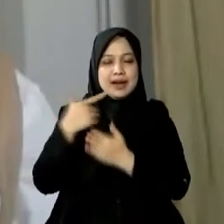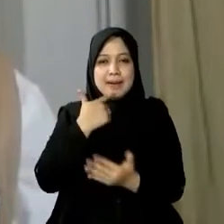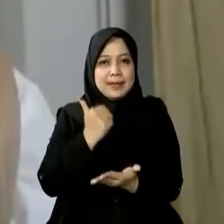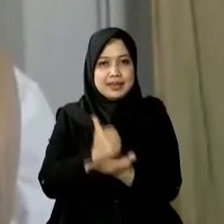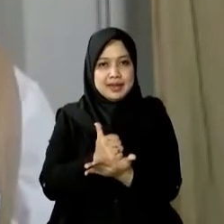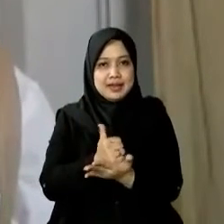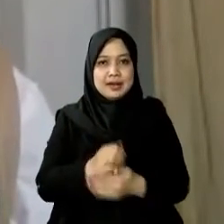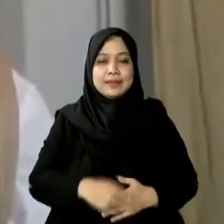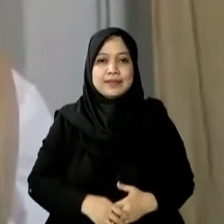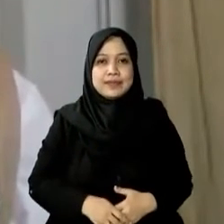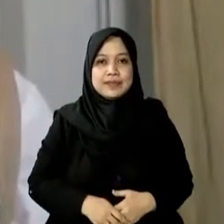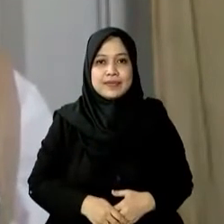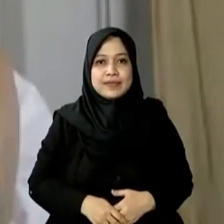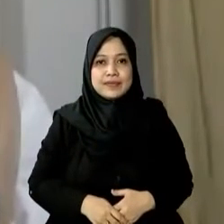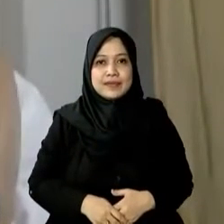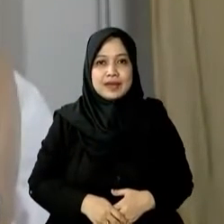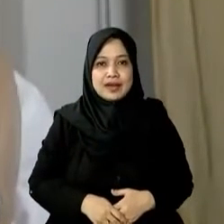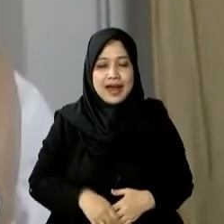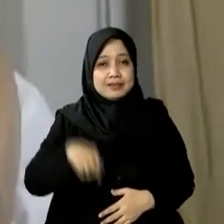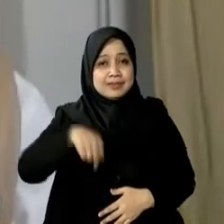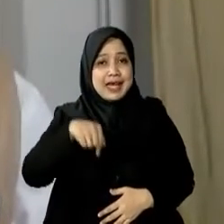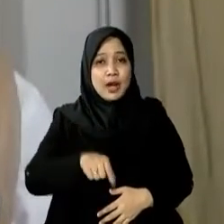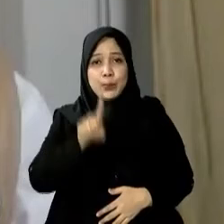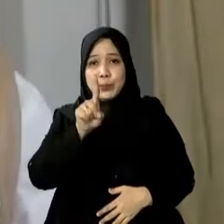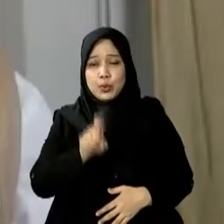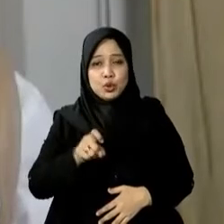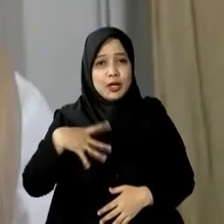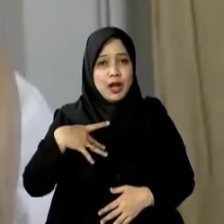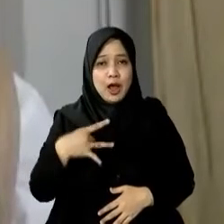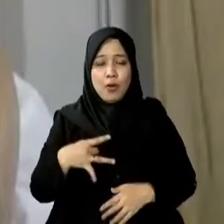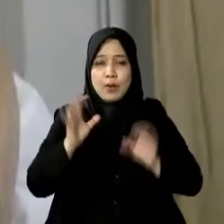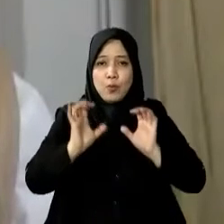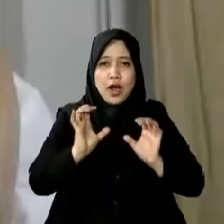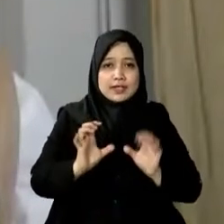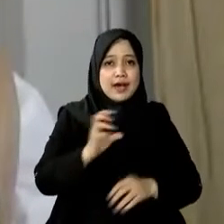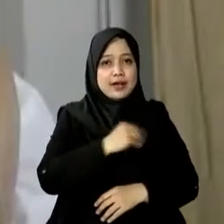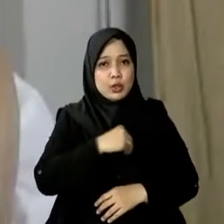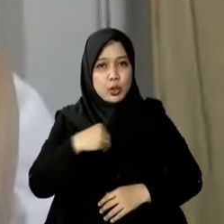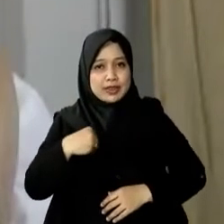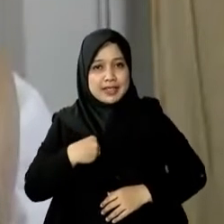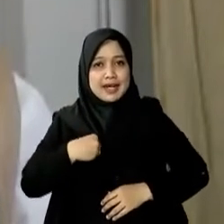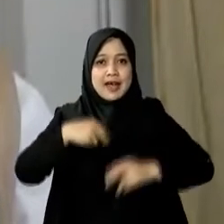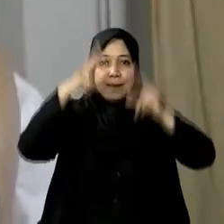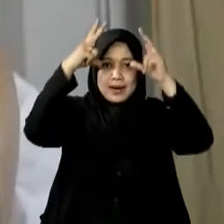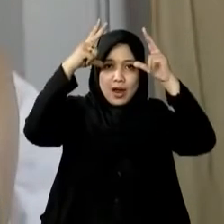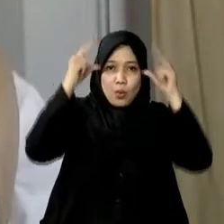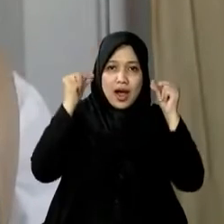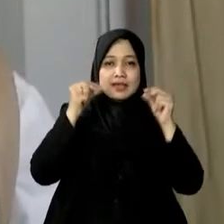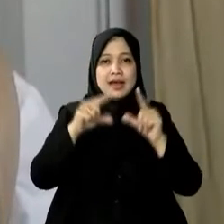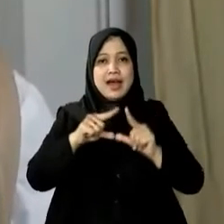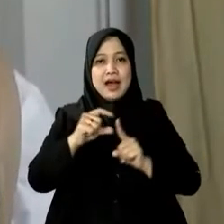dan kita memerlukan sebanyak mungkin relawan-relawan baik dokter baik perawat apoteker